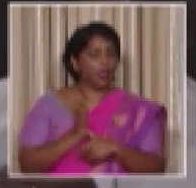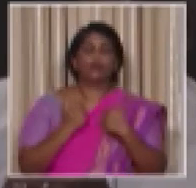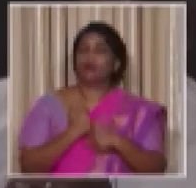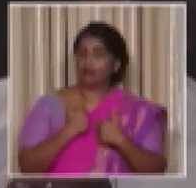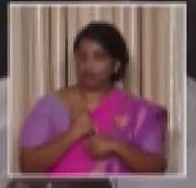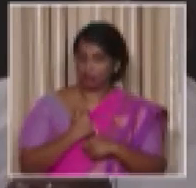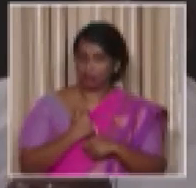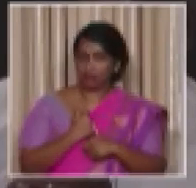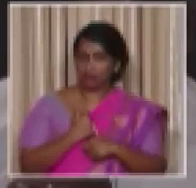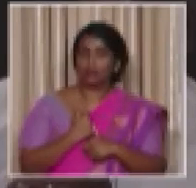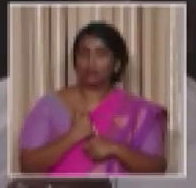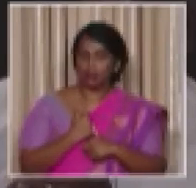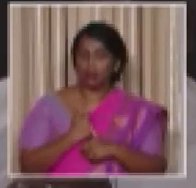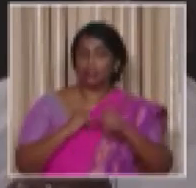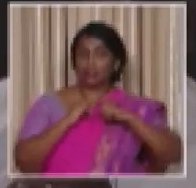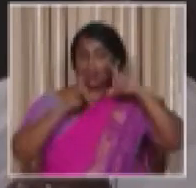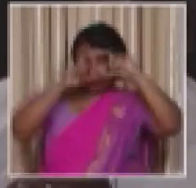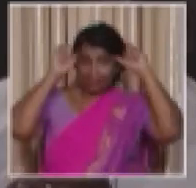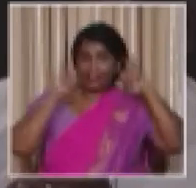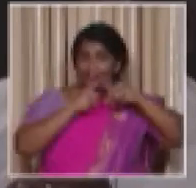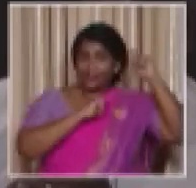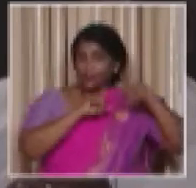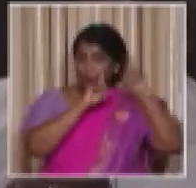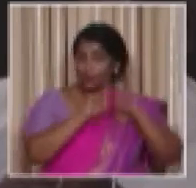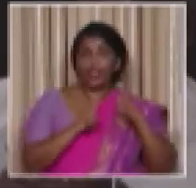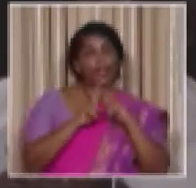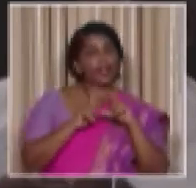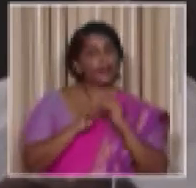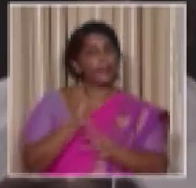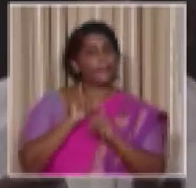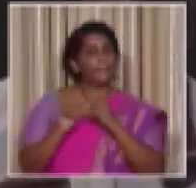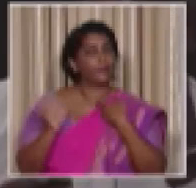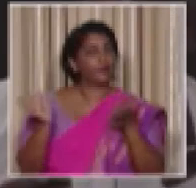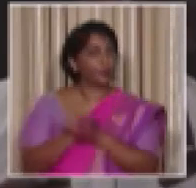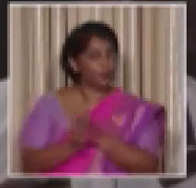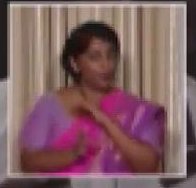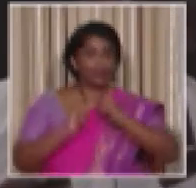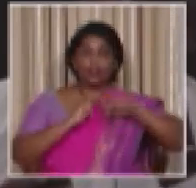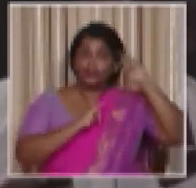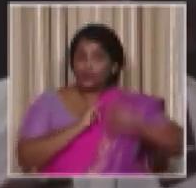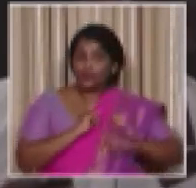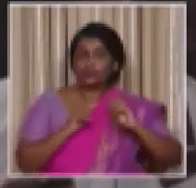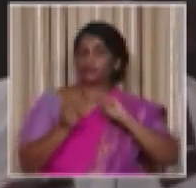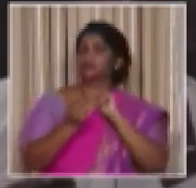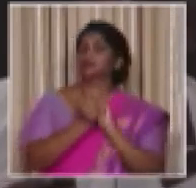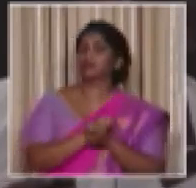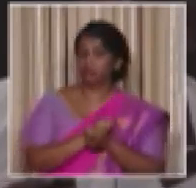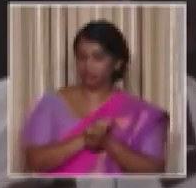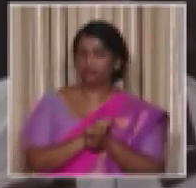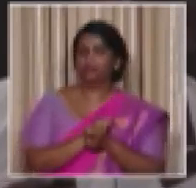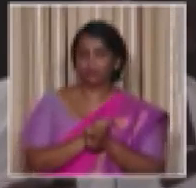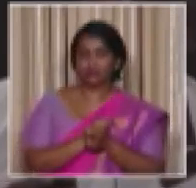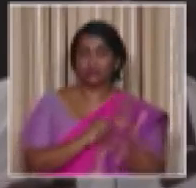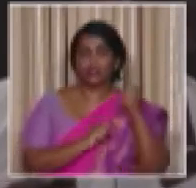වෙනවා අර නර්සින් යුනිවර්සිටි වගේ අධ්‍යාපන අමාත්‍යංශයේ යටතේ තිබෙන්නා වූ විශ්වවිද්‍යාලයක් බවට පරිවර්තනය කරන්න